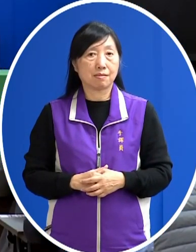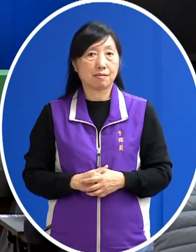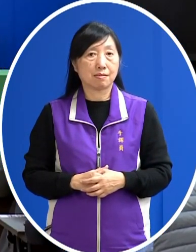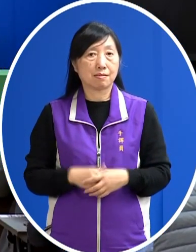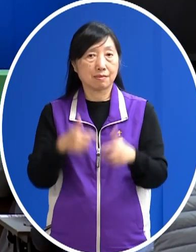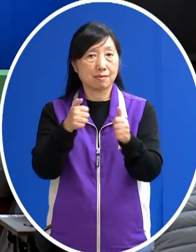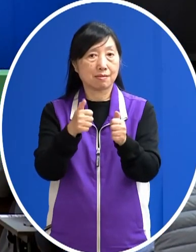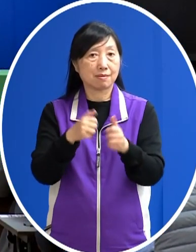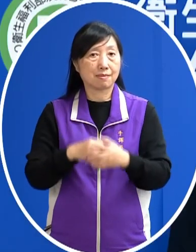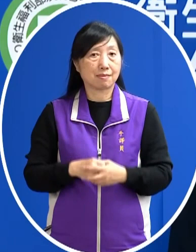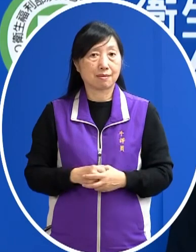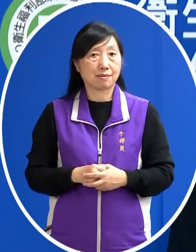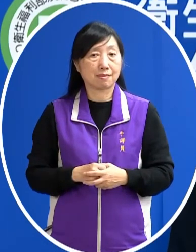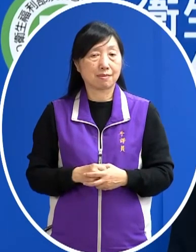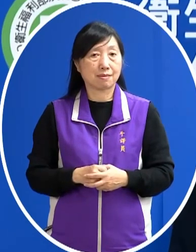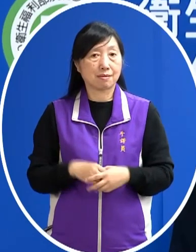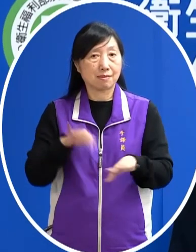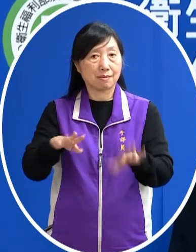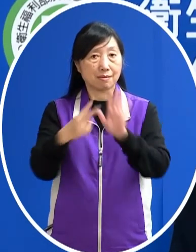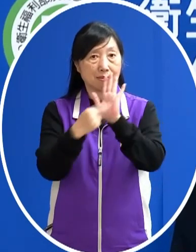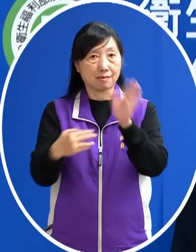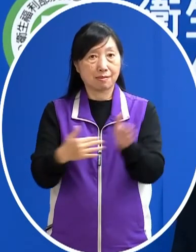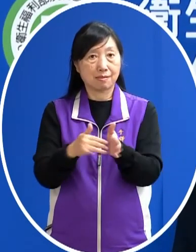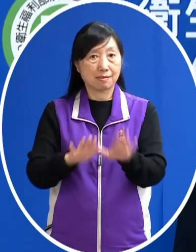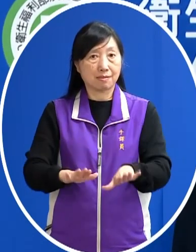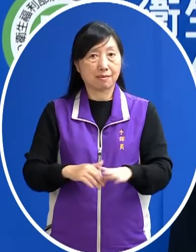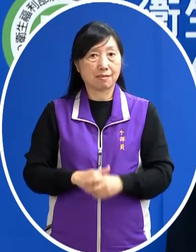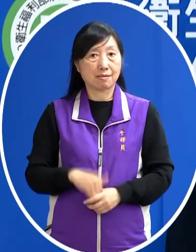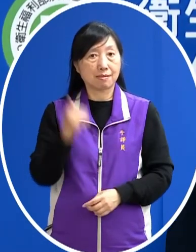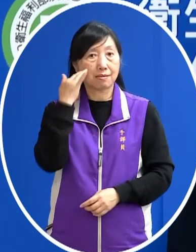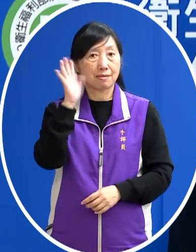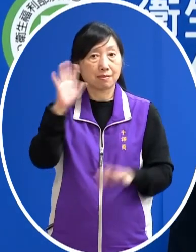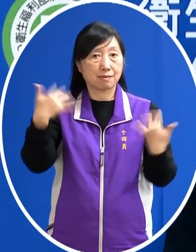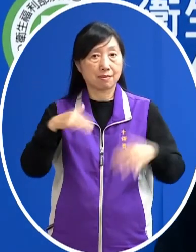好，非常谢谢哈。那我们今天说明到这里哈。那大家